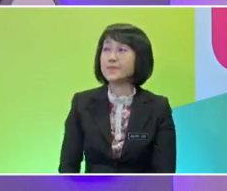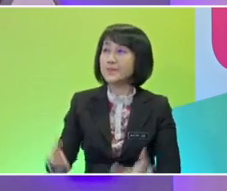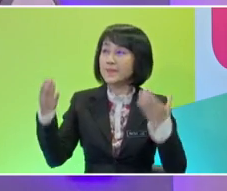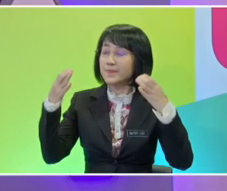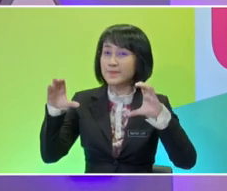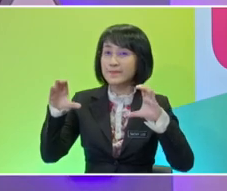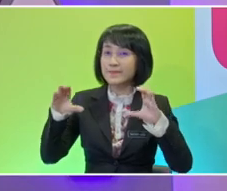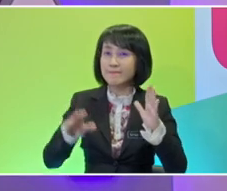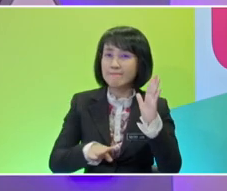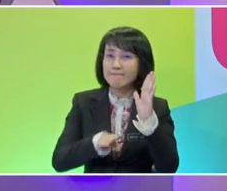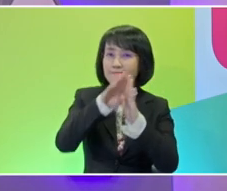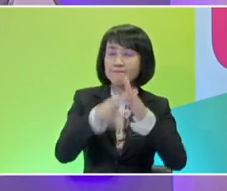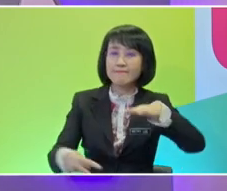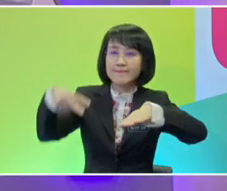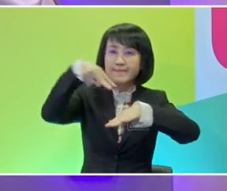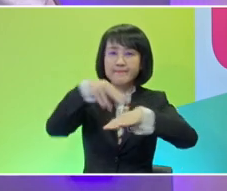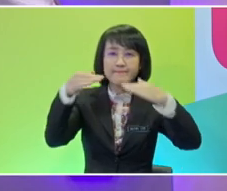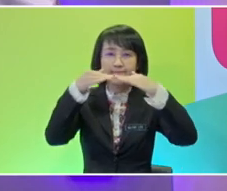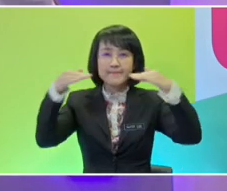menaik Tara penghidupan